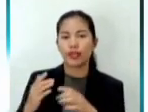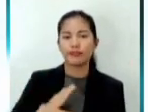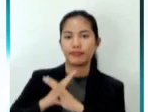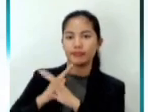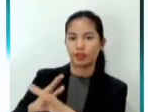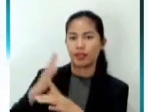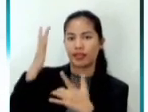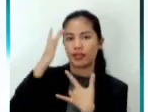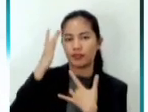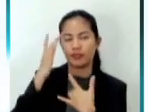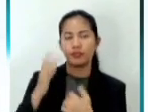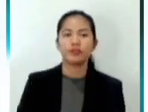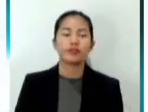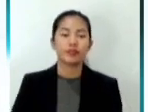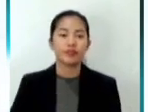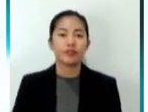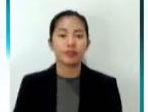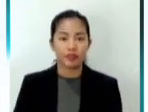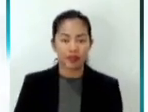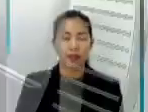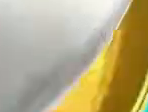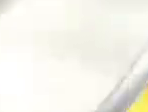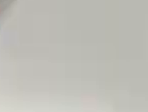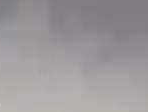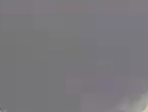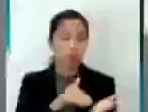lifestyle medicine doctor kay Von Aquino.